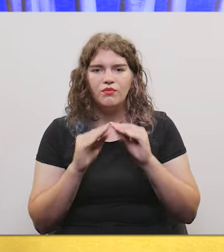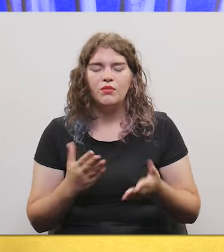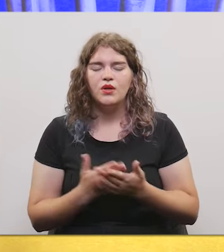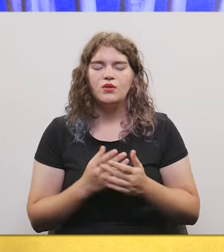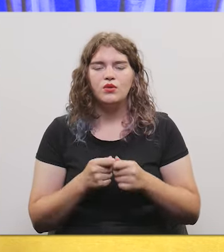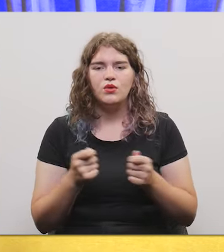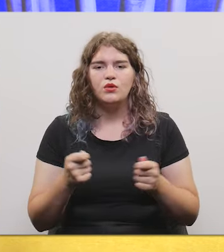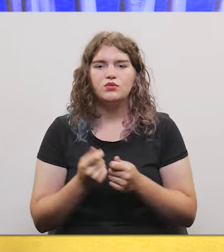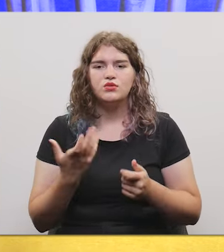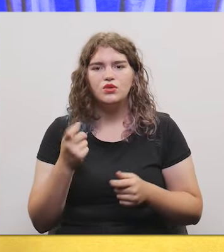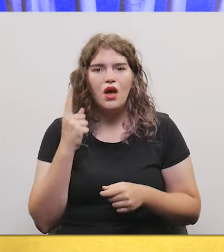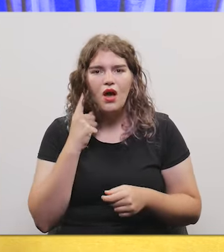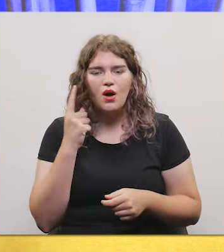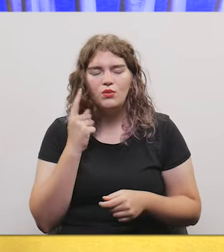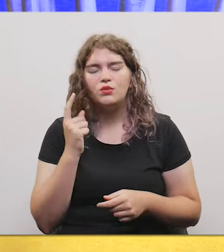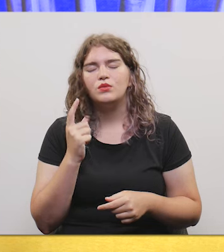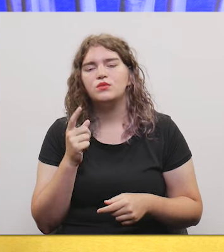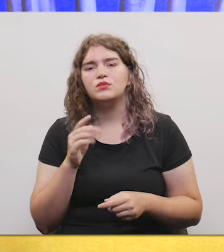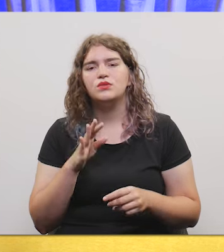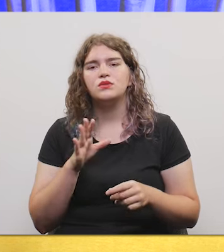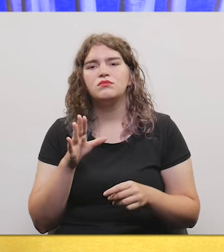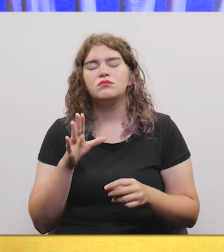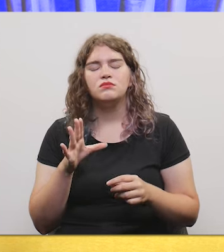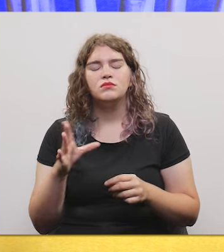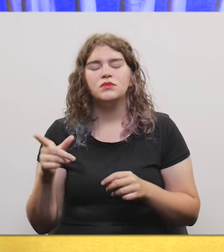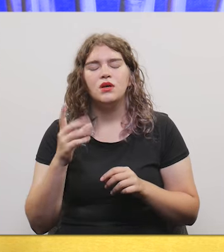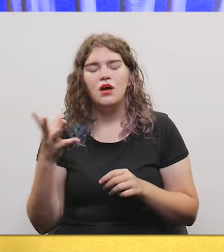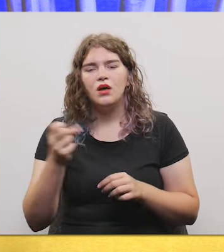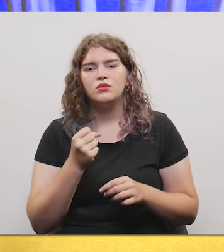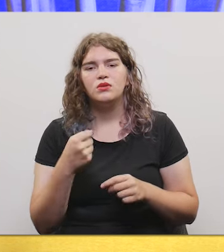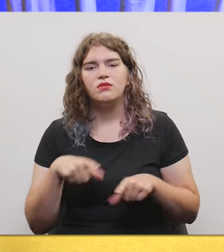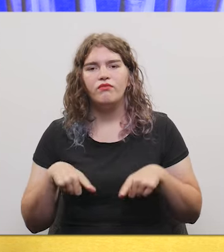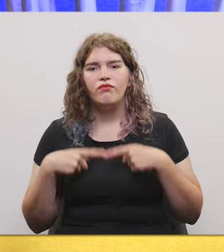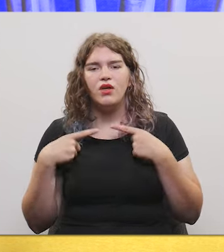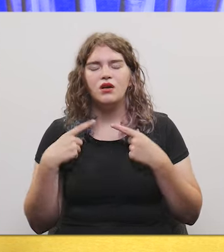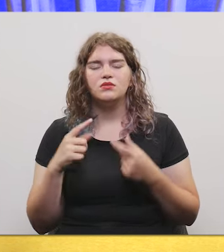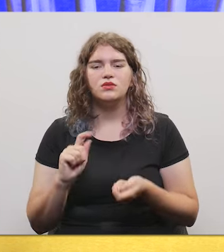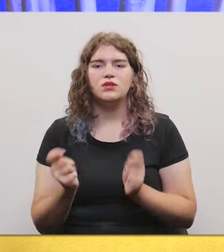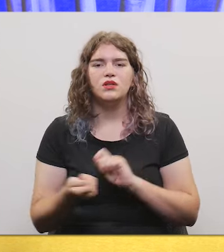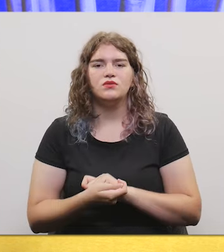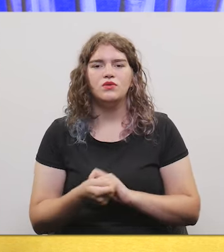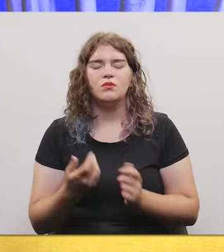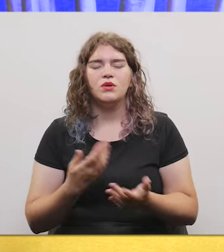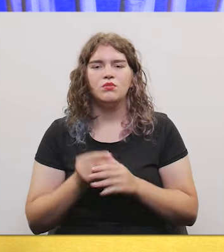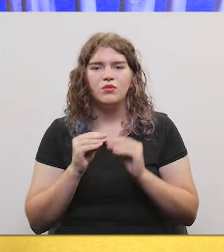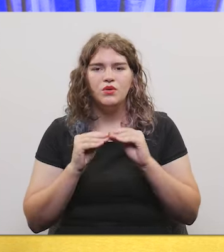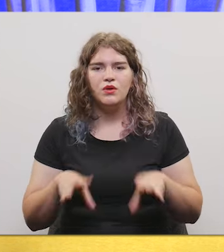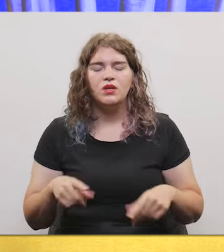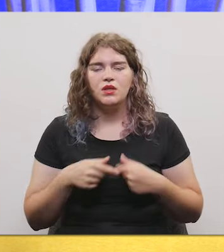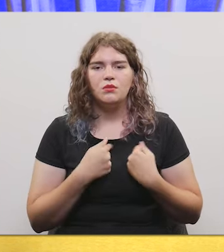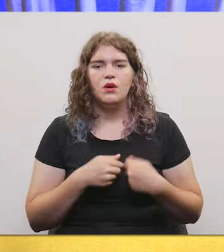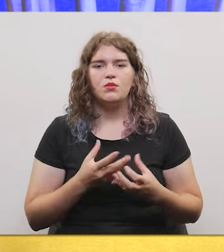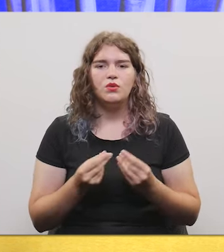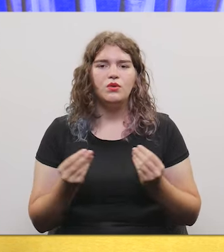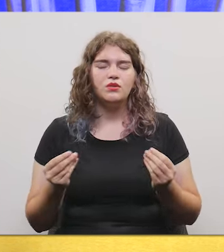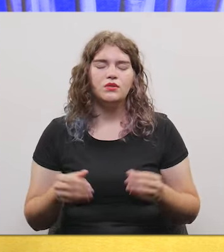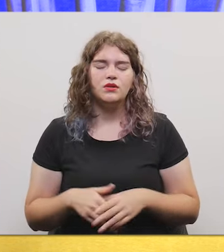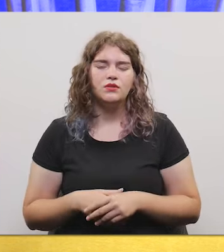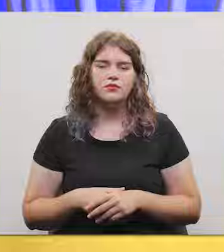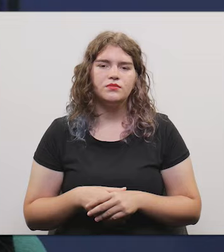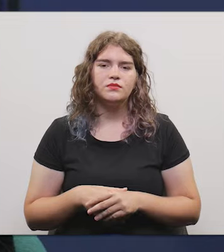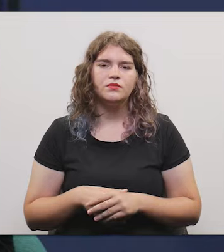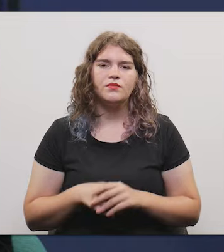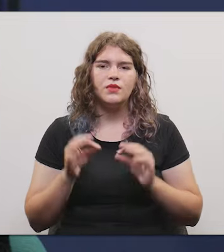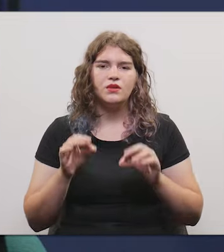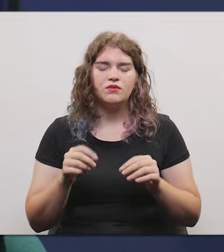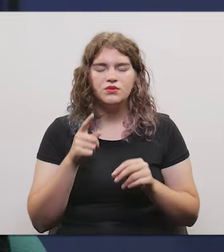Domnului să fie o binecuvântare pentru toți cei care l-aud. Și amin. Să aducă viață, transformare și binecuvântare în inimile